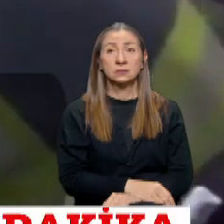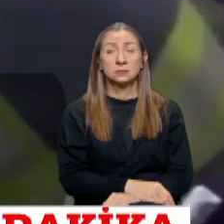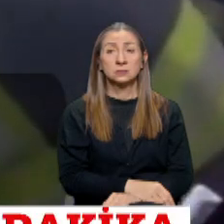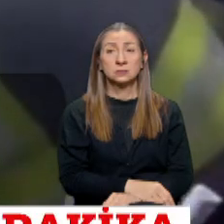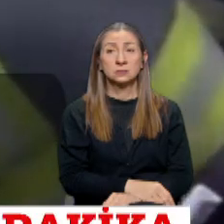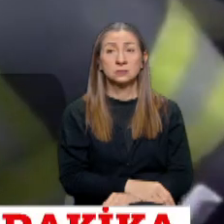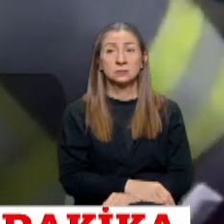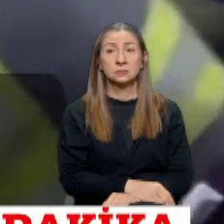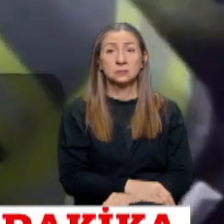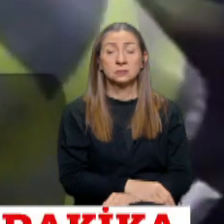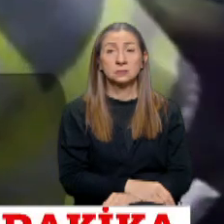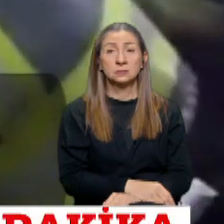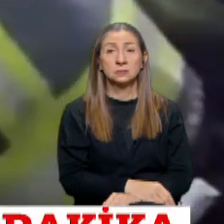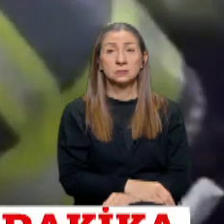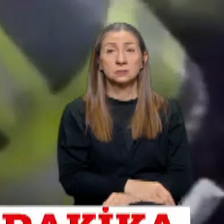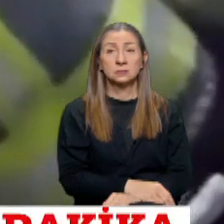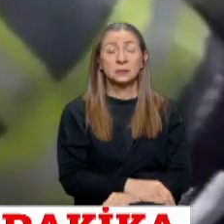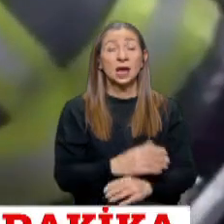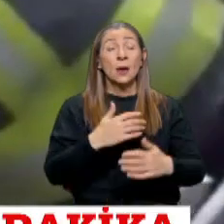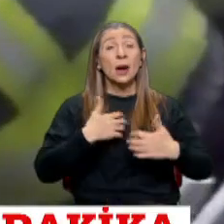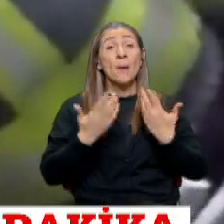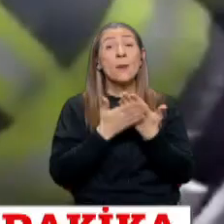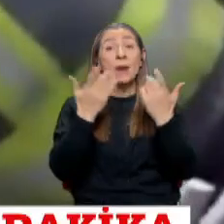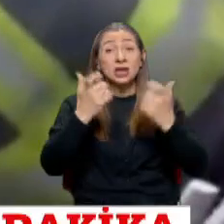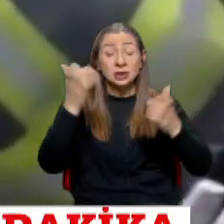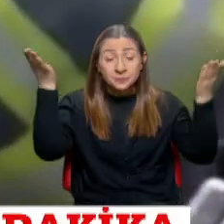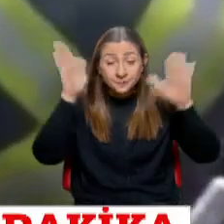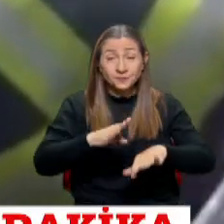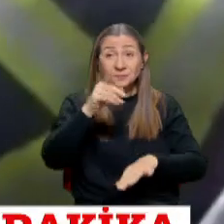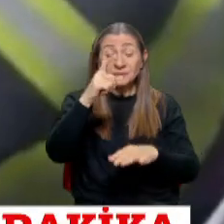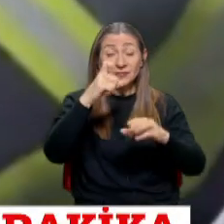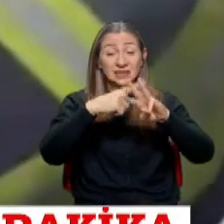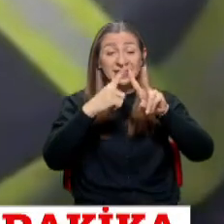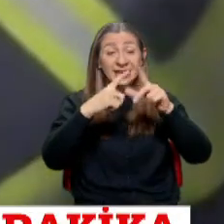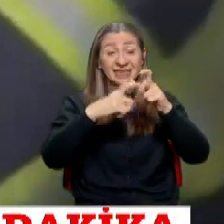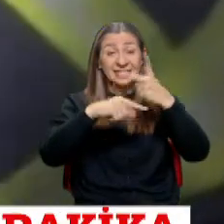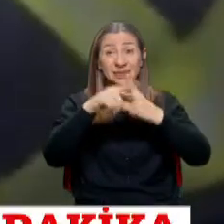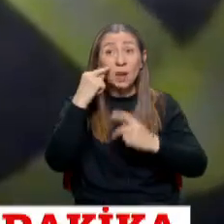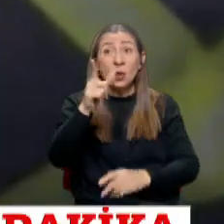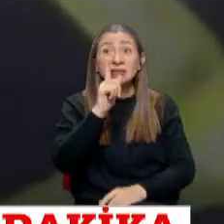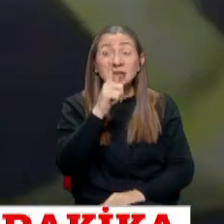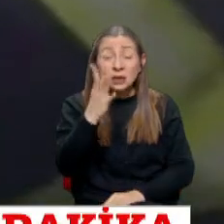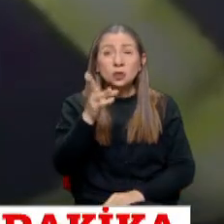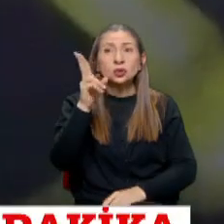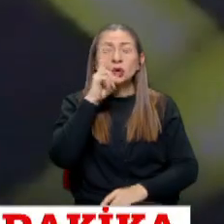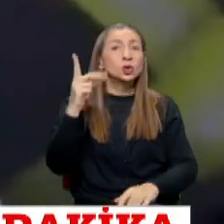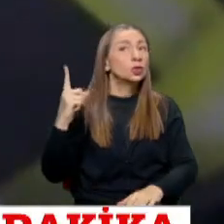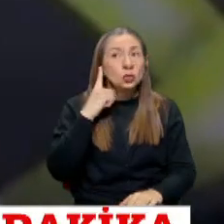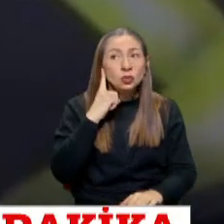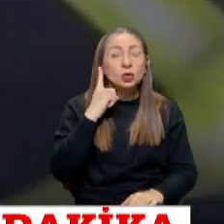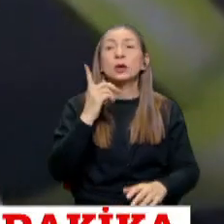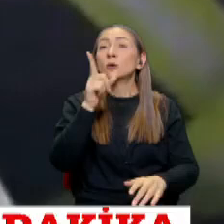Şey yapalım diye, ses duyurayım diye. Kahramanmaraş'ta enkaz altında kalan Cengiz Polat'tan gelen o ses de sonunda